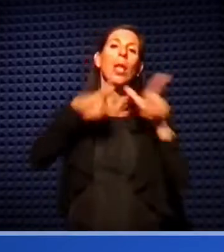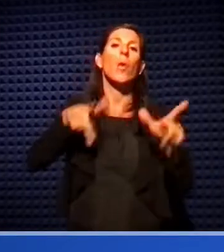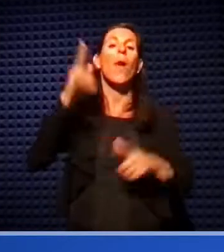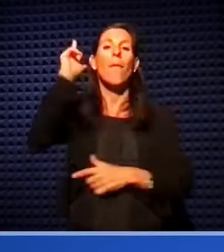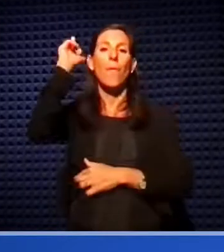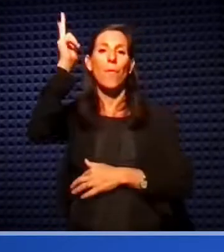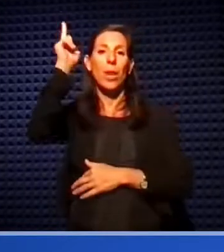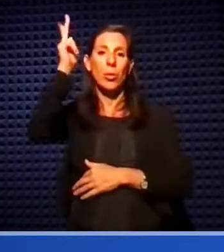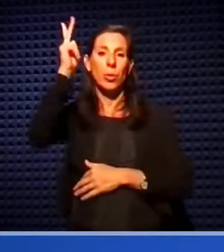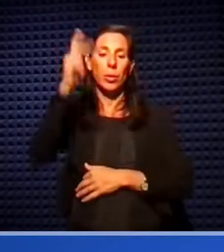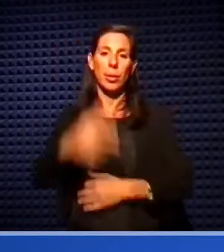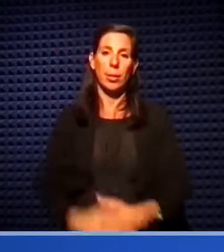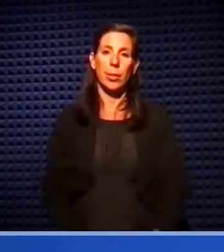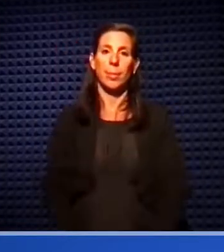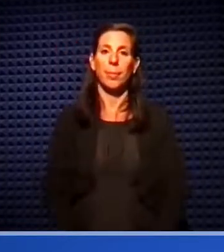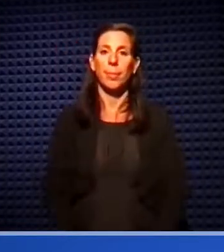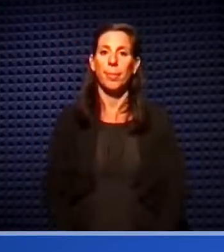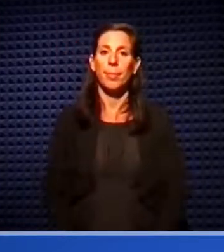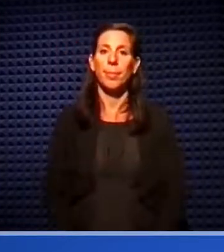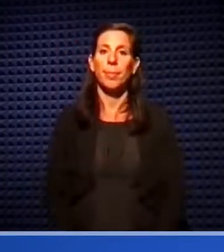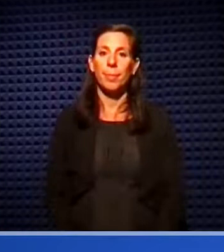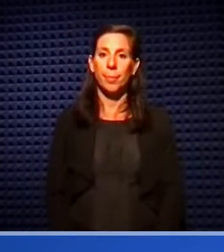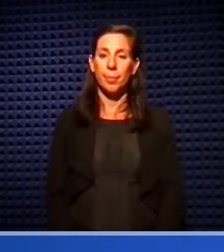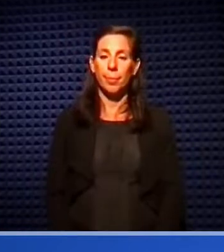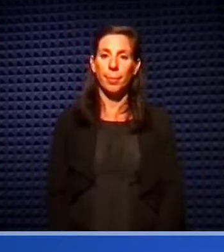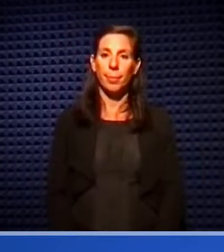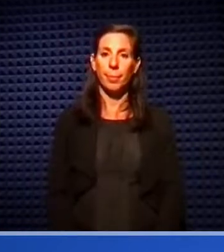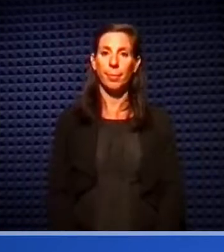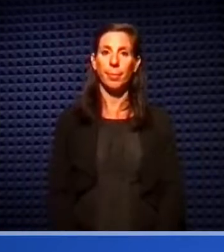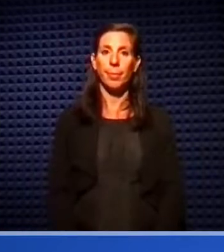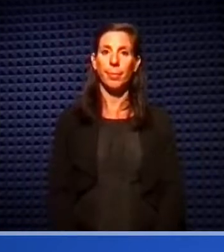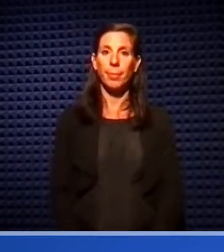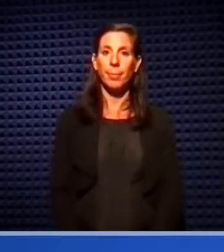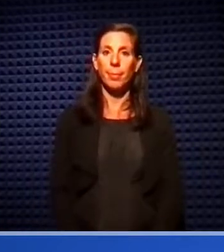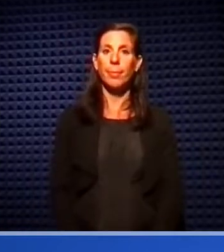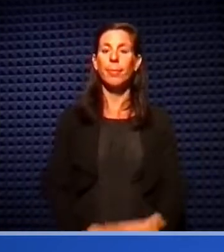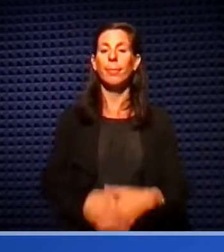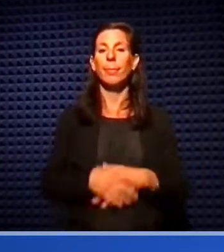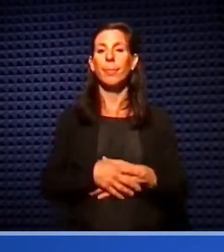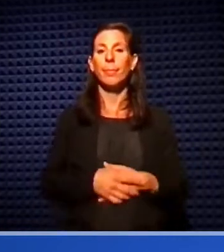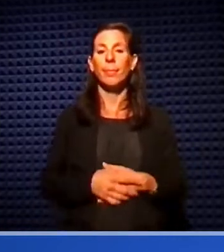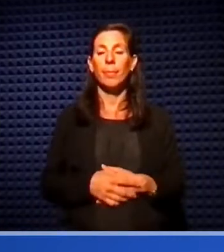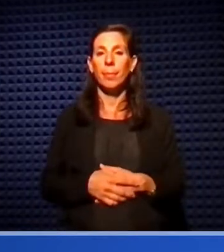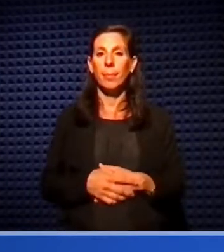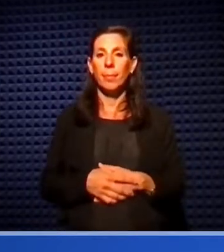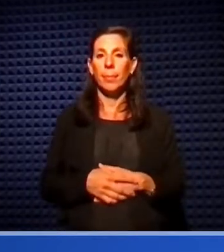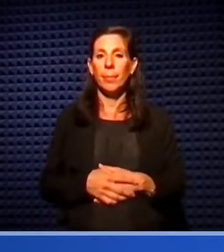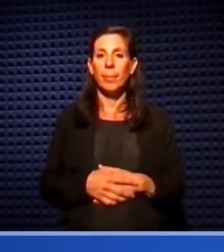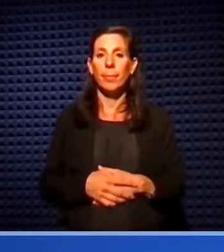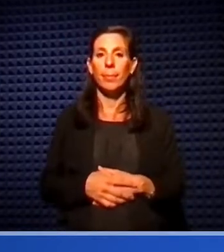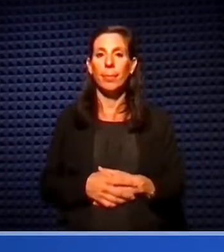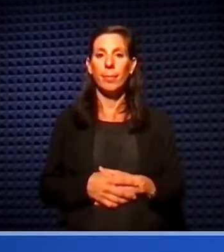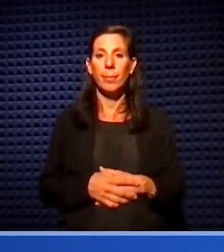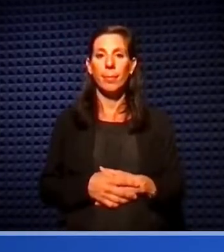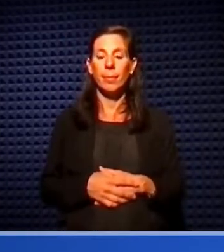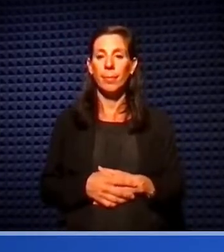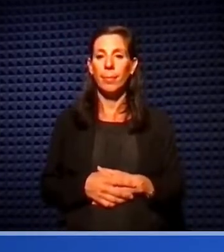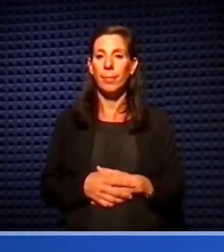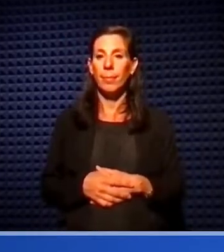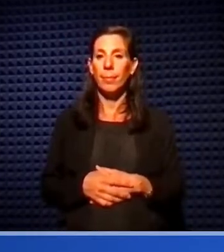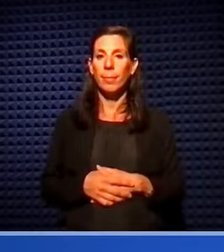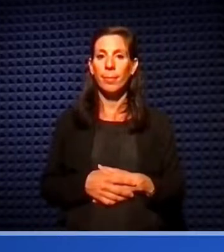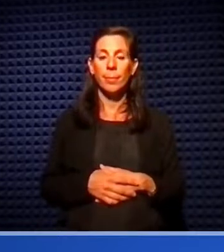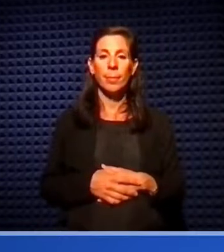Yesus Christos sikul, abkid ma'ayim tukumdo, bugud kamsili tasatihuay nabaren. Kabakhatkum kfaltaz dalli, hantina